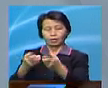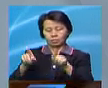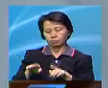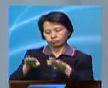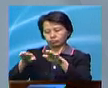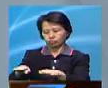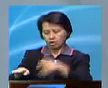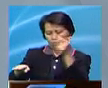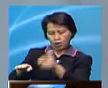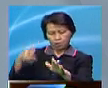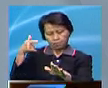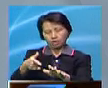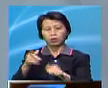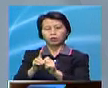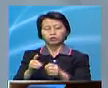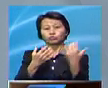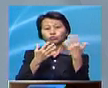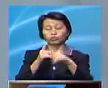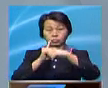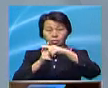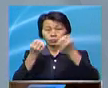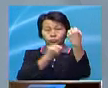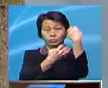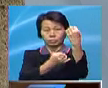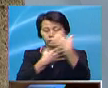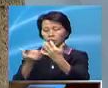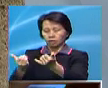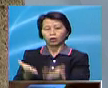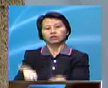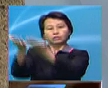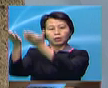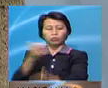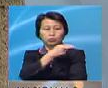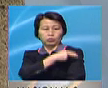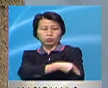ditembak ketika menunggu lampu isyarat mereka kini dirawat di Hospital Selayang